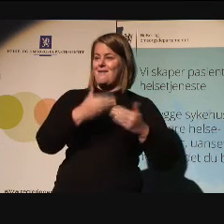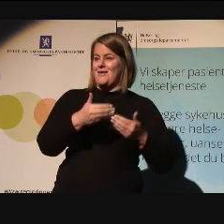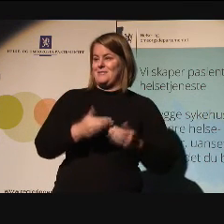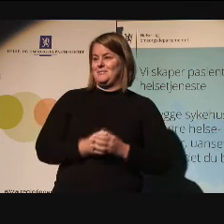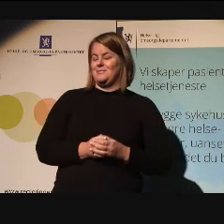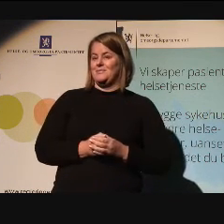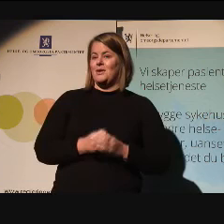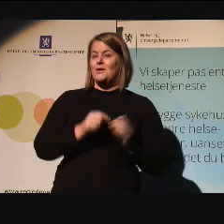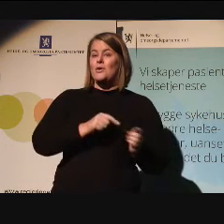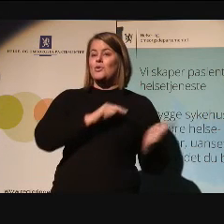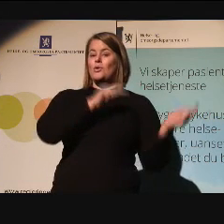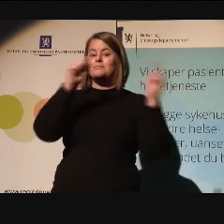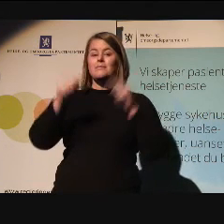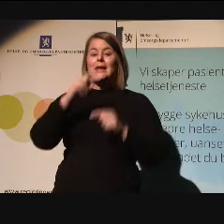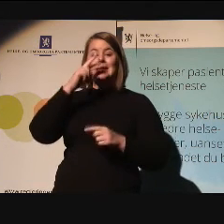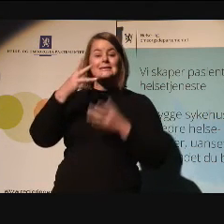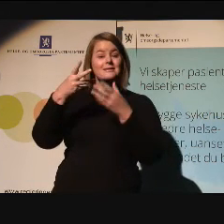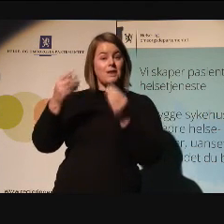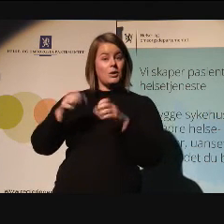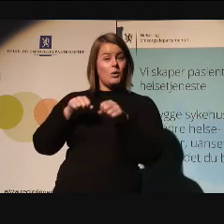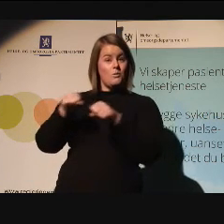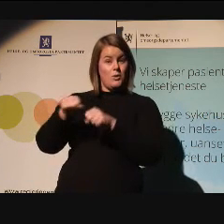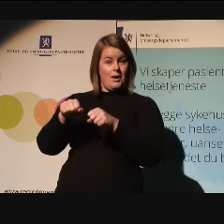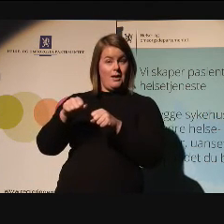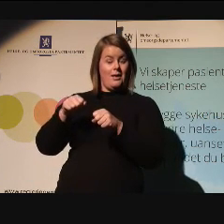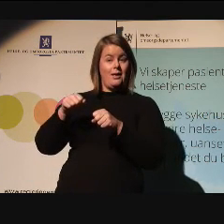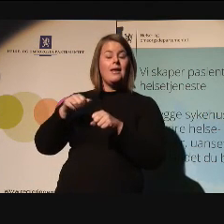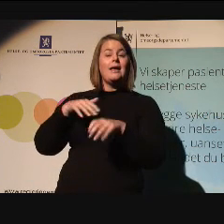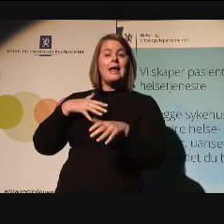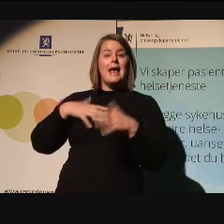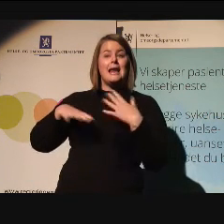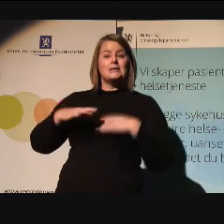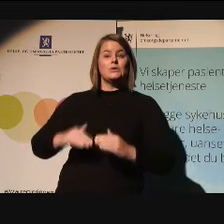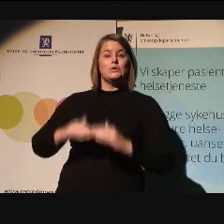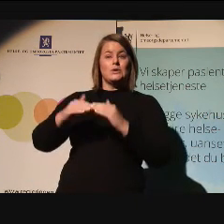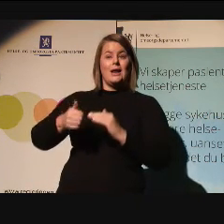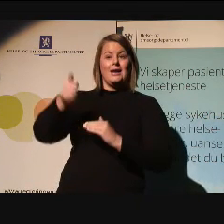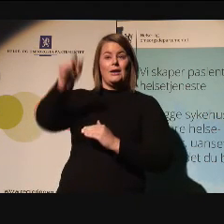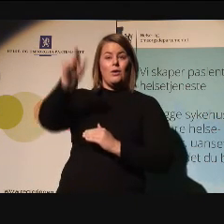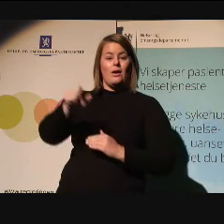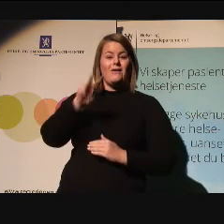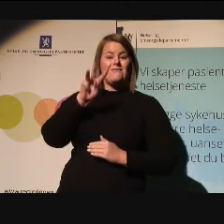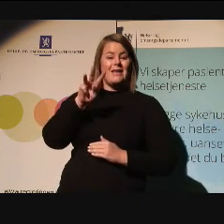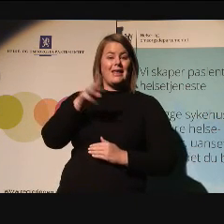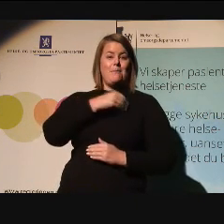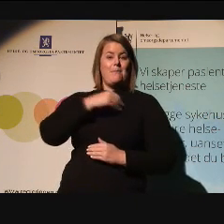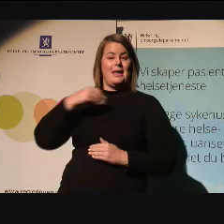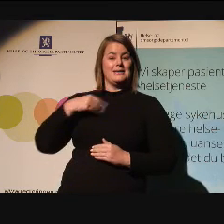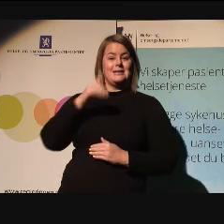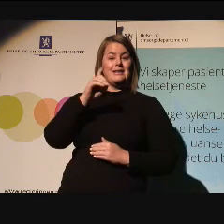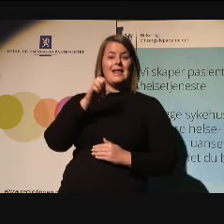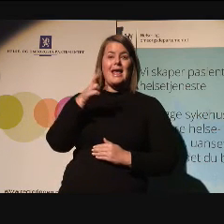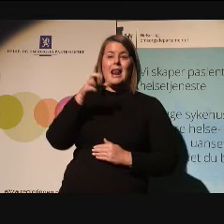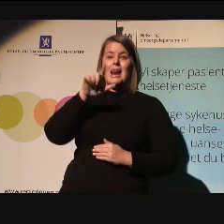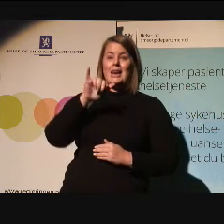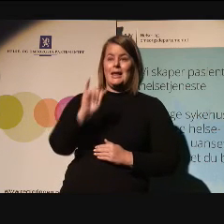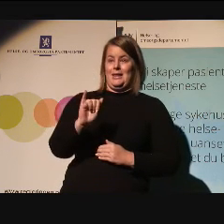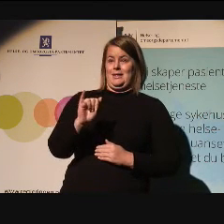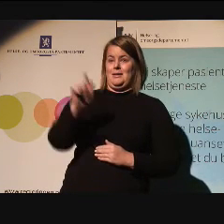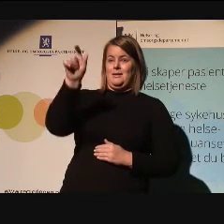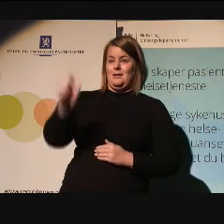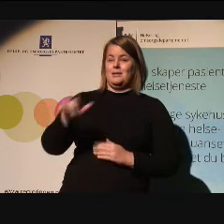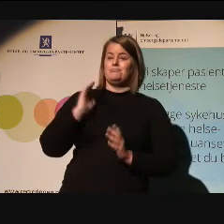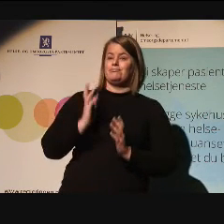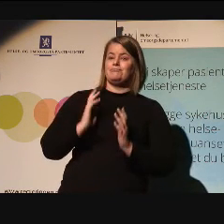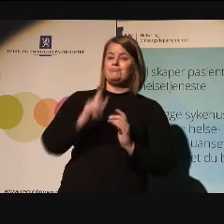skal vi videre til Kristiansand kommune og helse- og sosialdirektør Wenche Pedersen Deli. Hun vil snakke